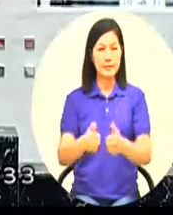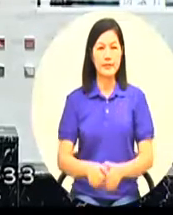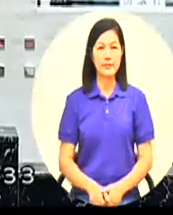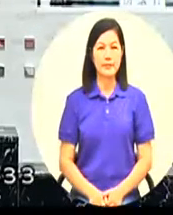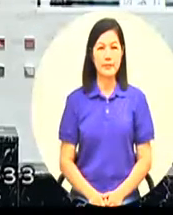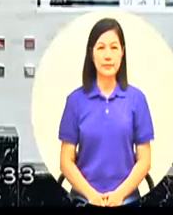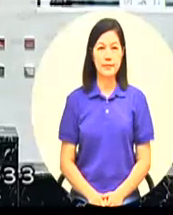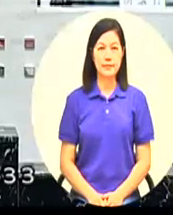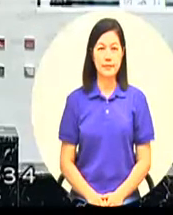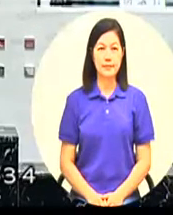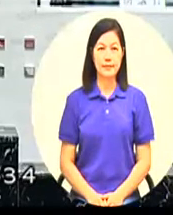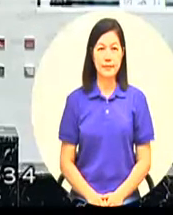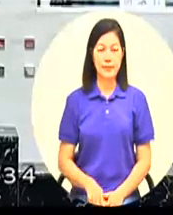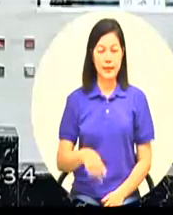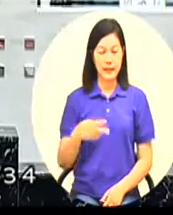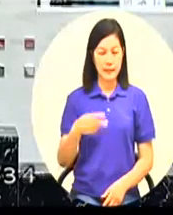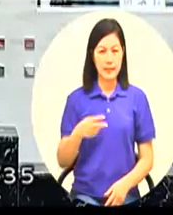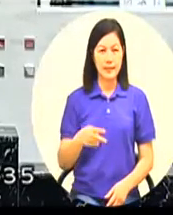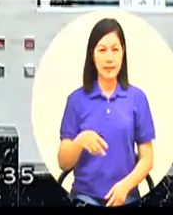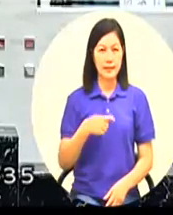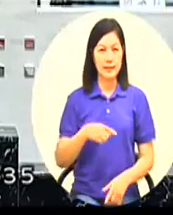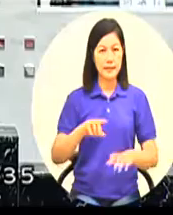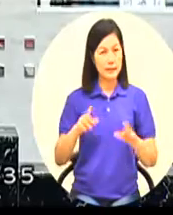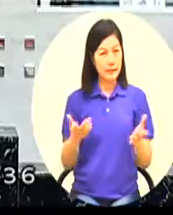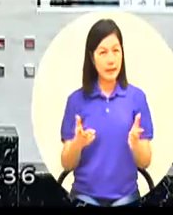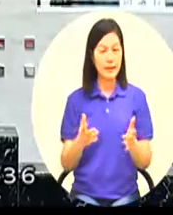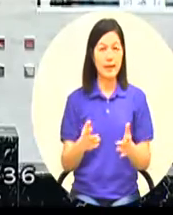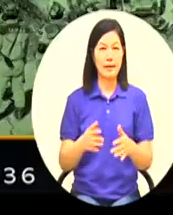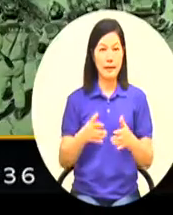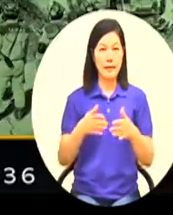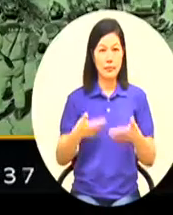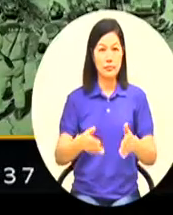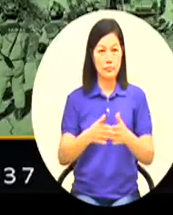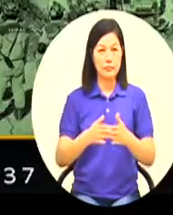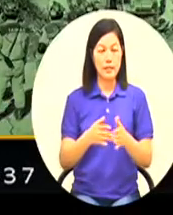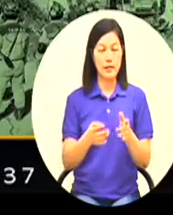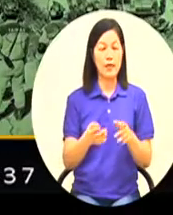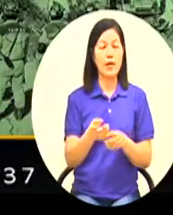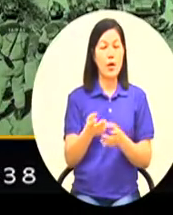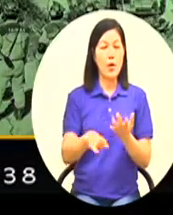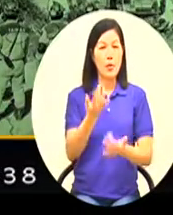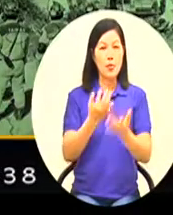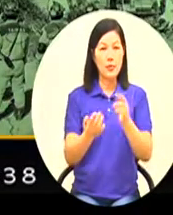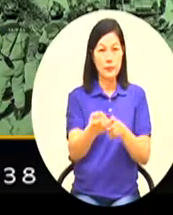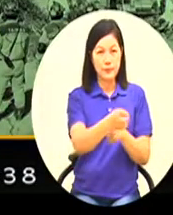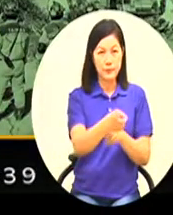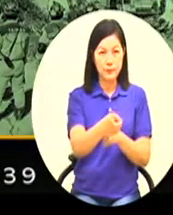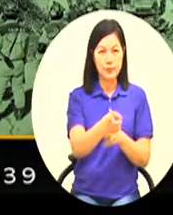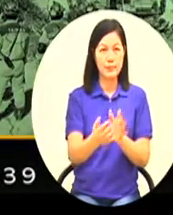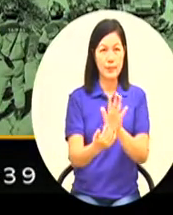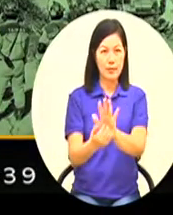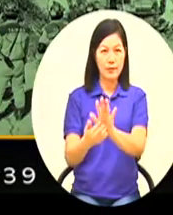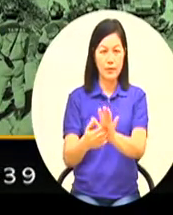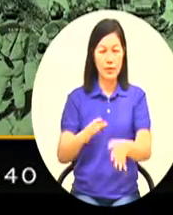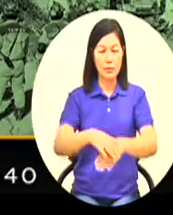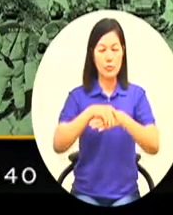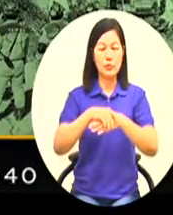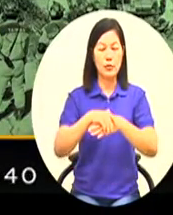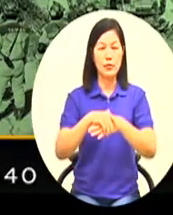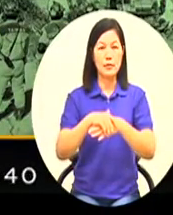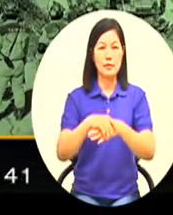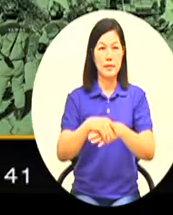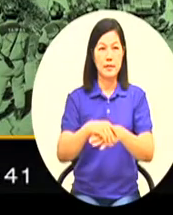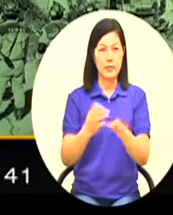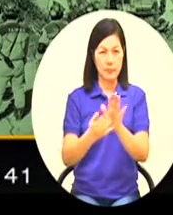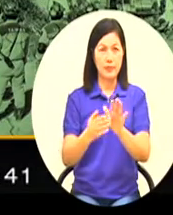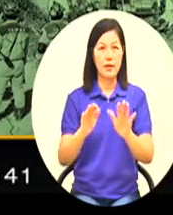期业务报告的纲要有加强火灾的预防管理，强化救灾救护的效能，